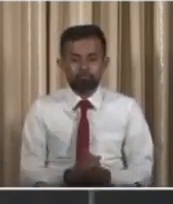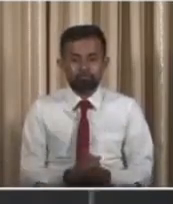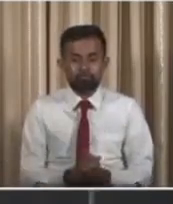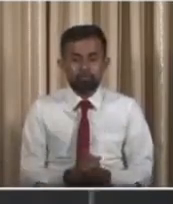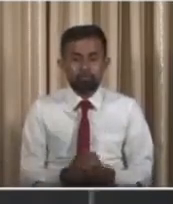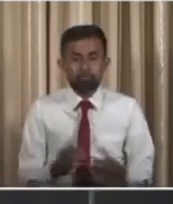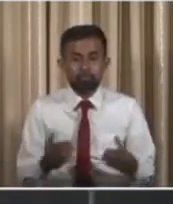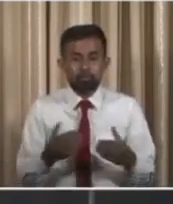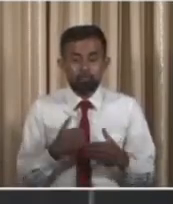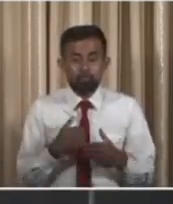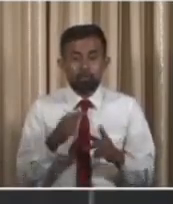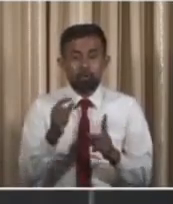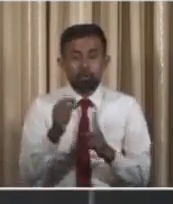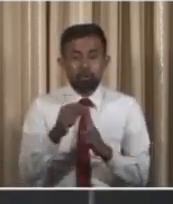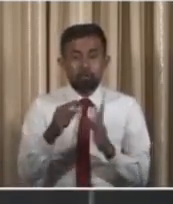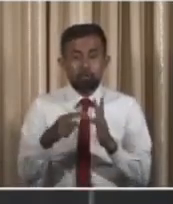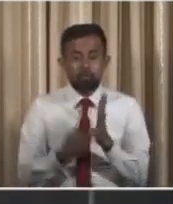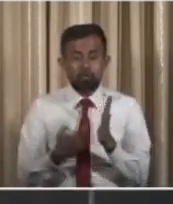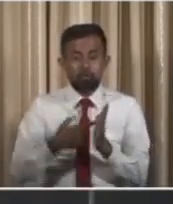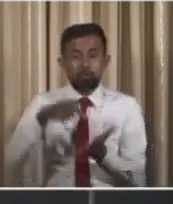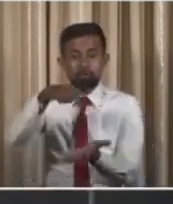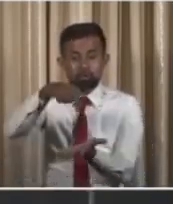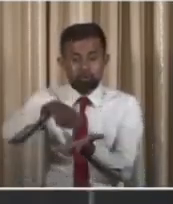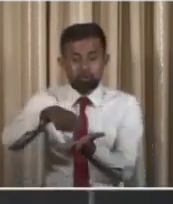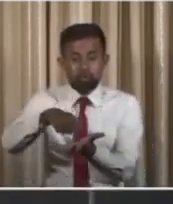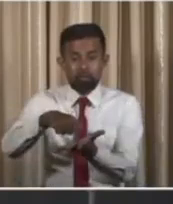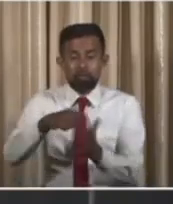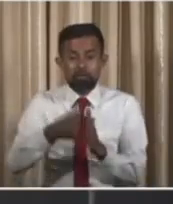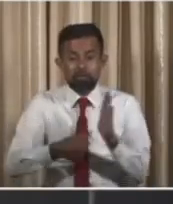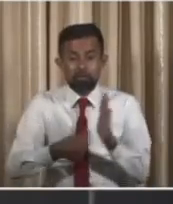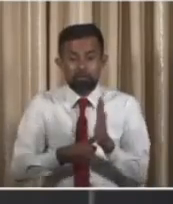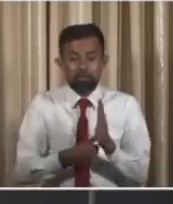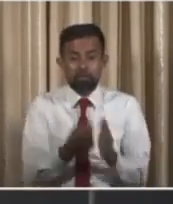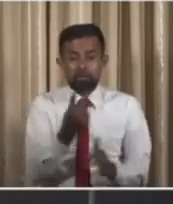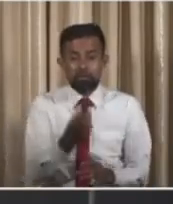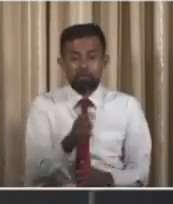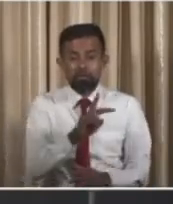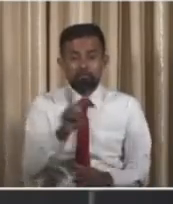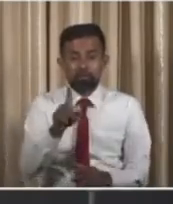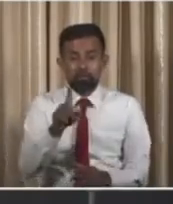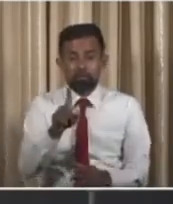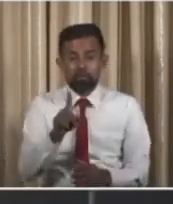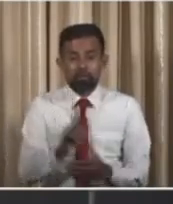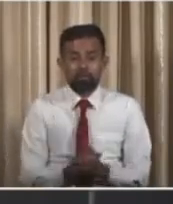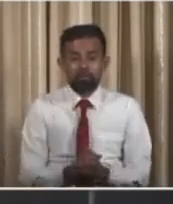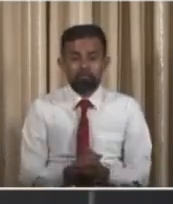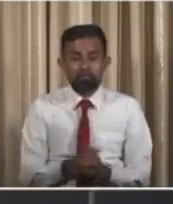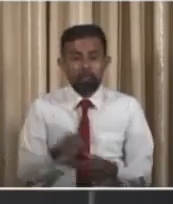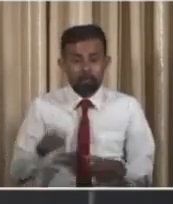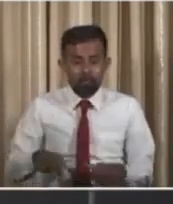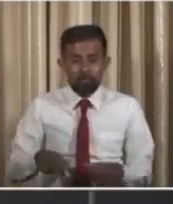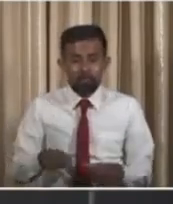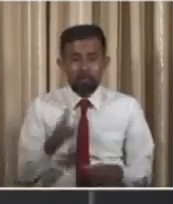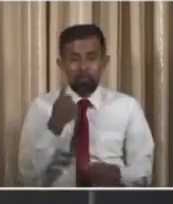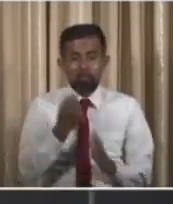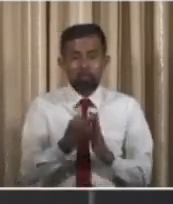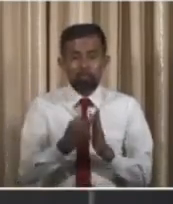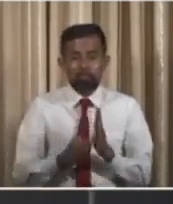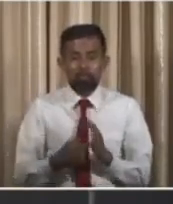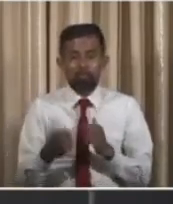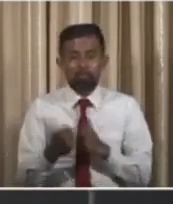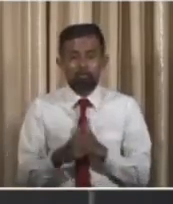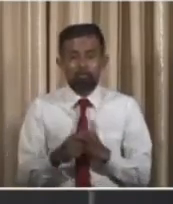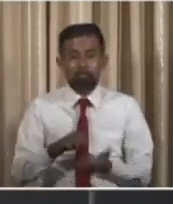Api port city ke panatat sama tu kere, didas visi ke, ada tamai palave ni regulasi set